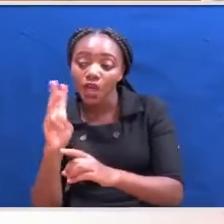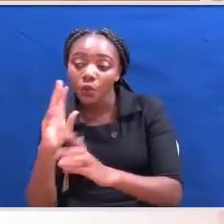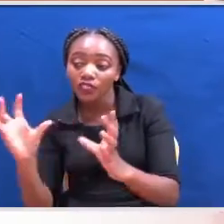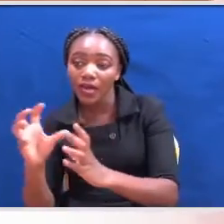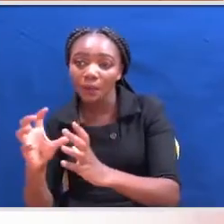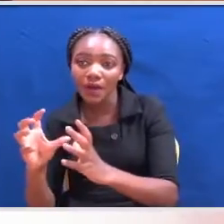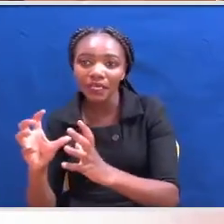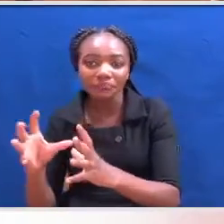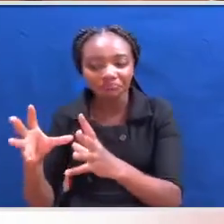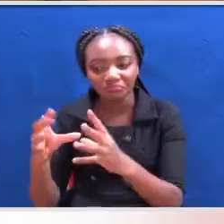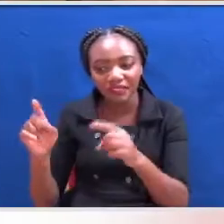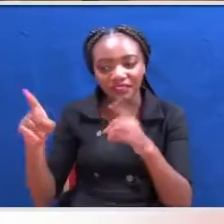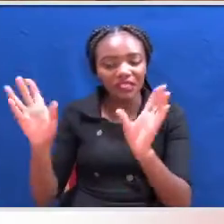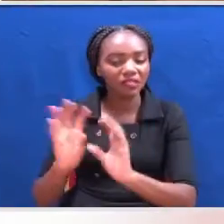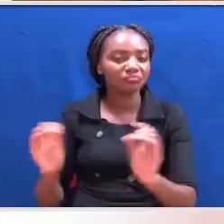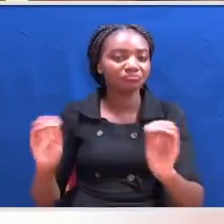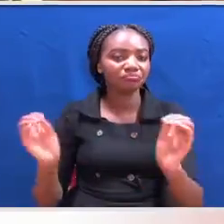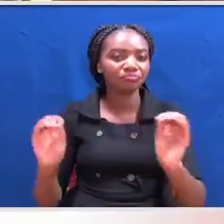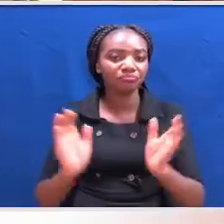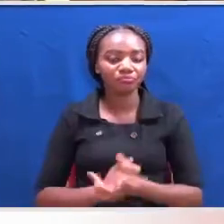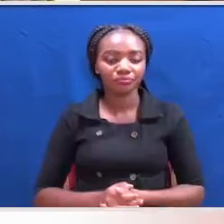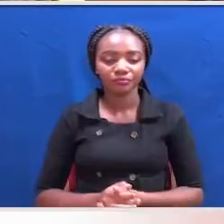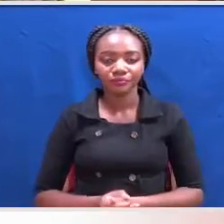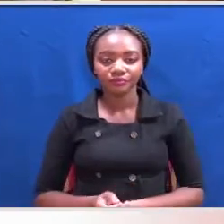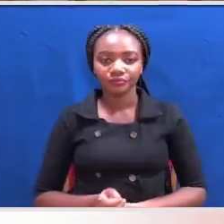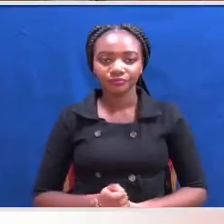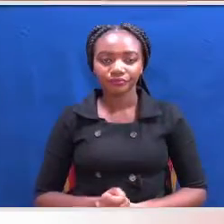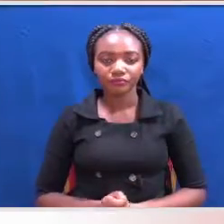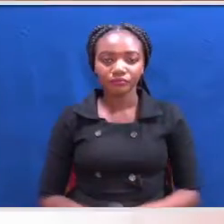mwamba. Nikiripotia runinga ya TV47 kutoka bwawa la